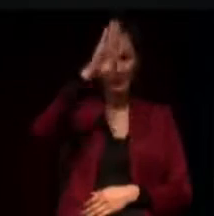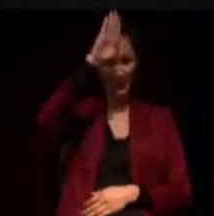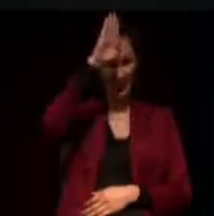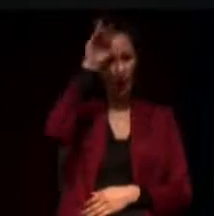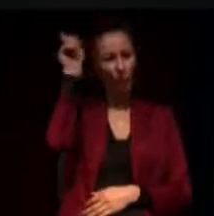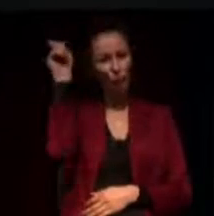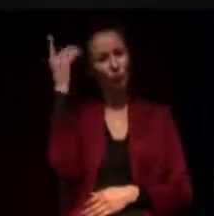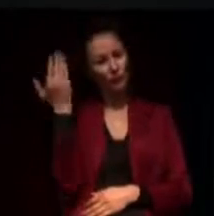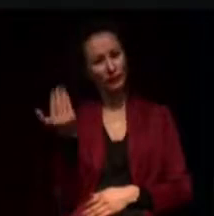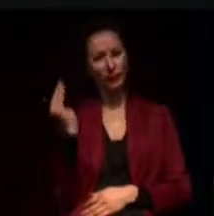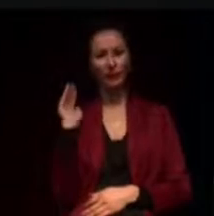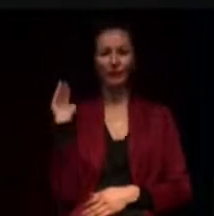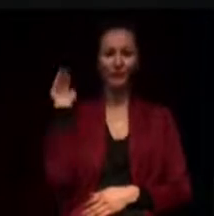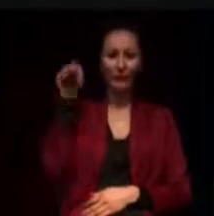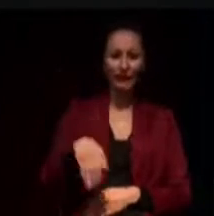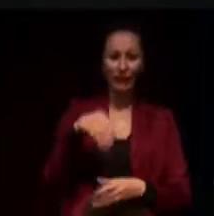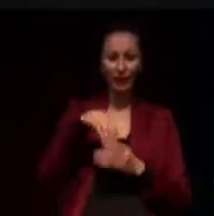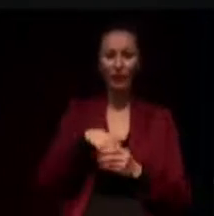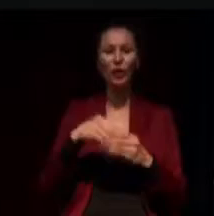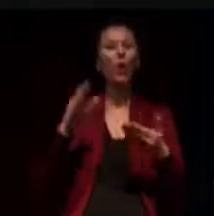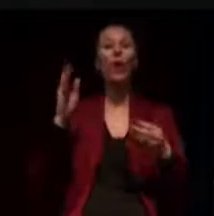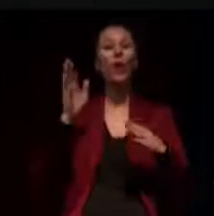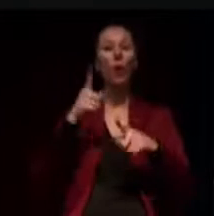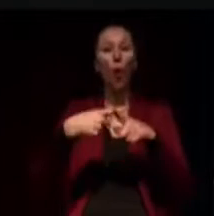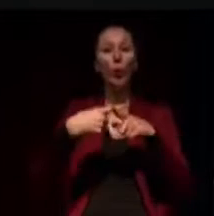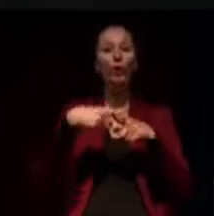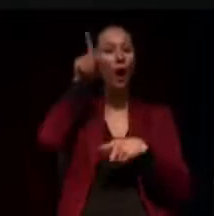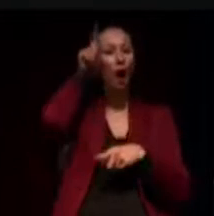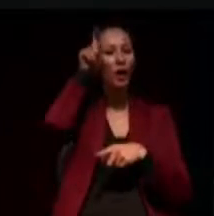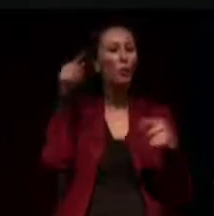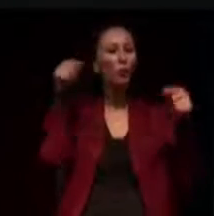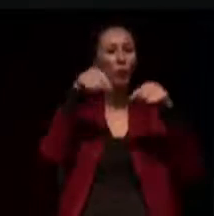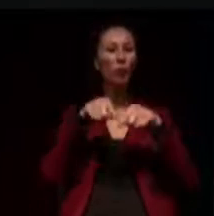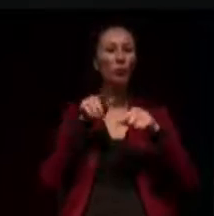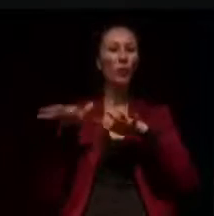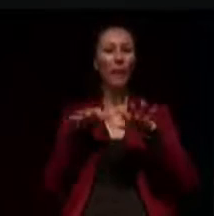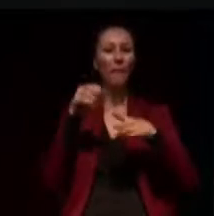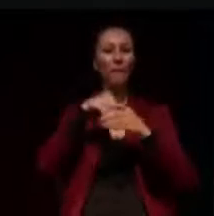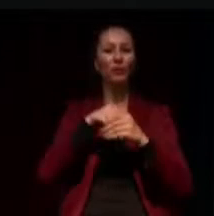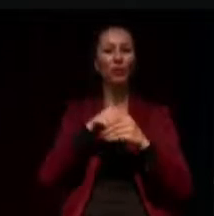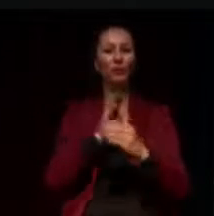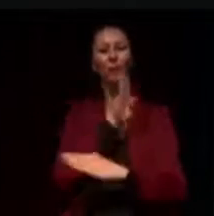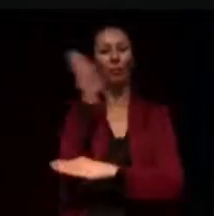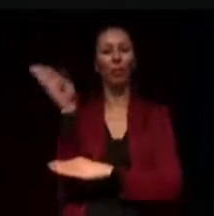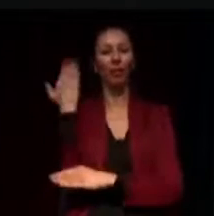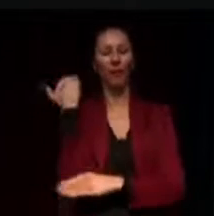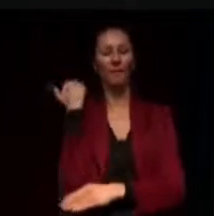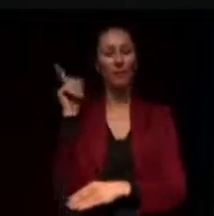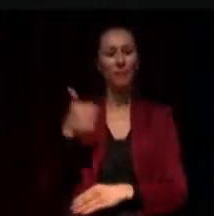İstanbul'dan zaten geldiği için o ortak akıl buluşmalarını hiç ona şey yapmayacağım arkadaşlar.